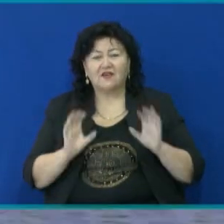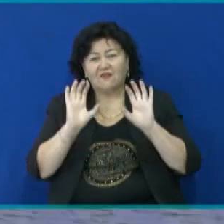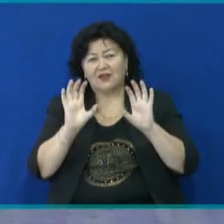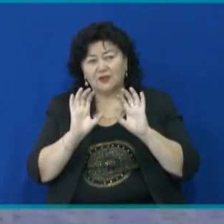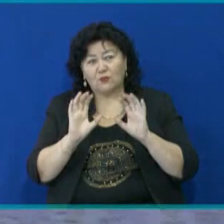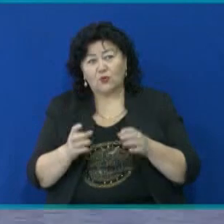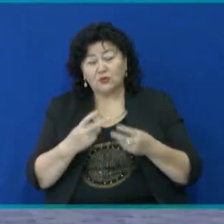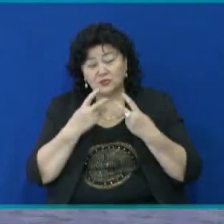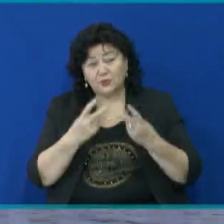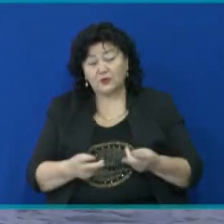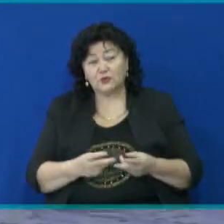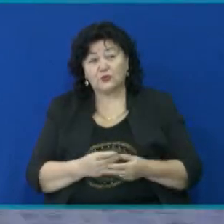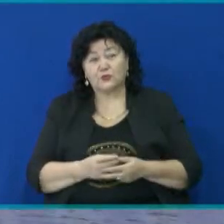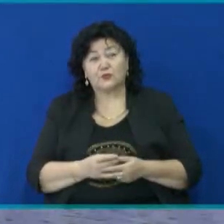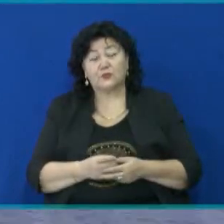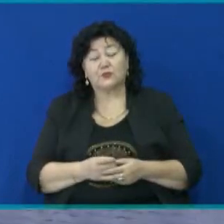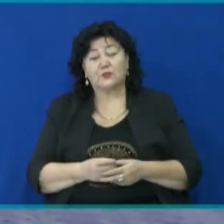сильные.